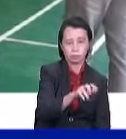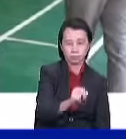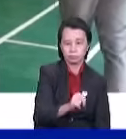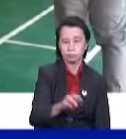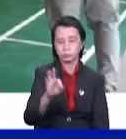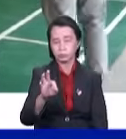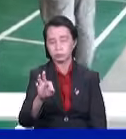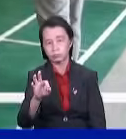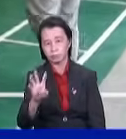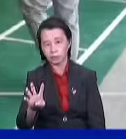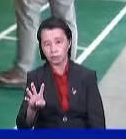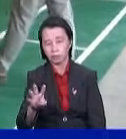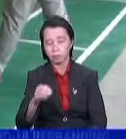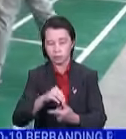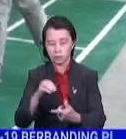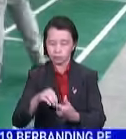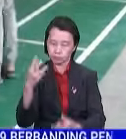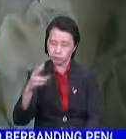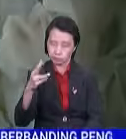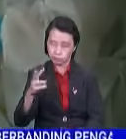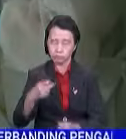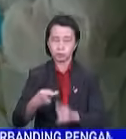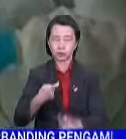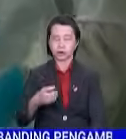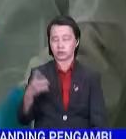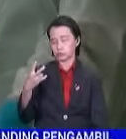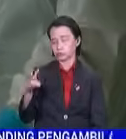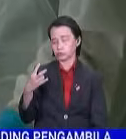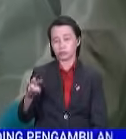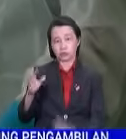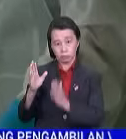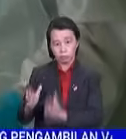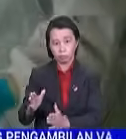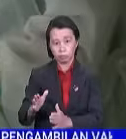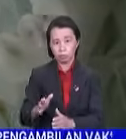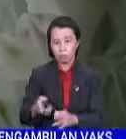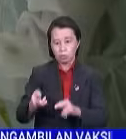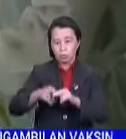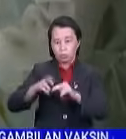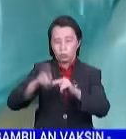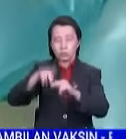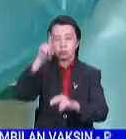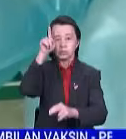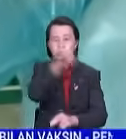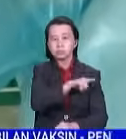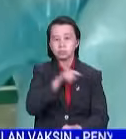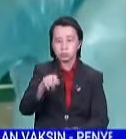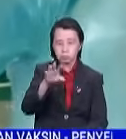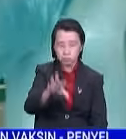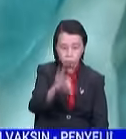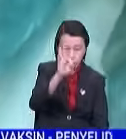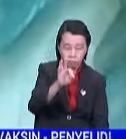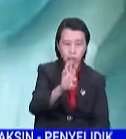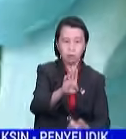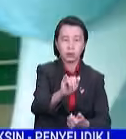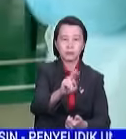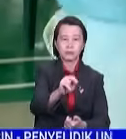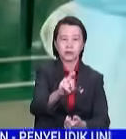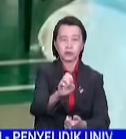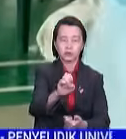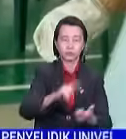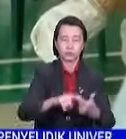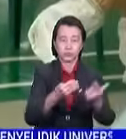protus atau 16 daripada 17qs peningkatan mendadak varian Delta juga dikesan di Bintulu